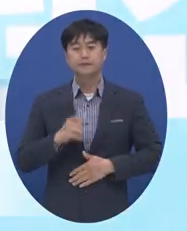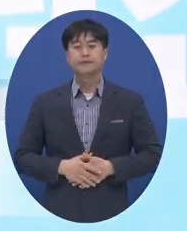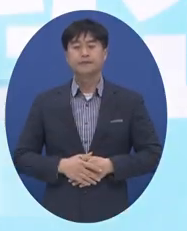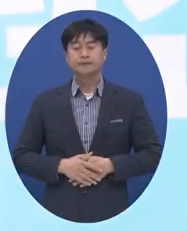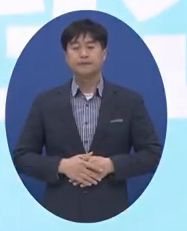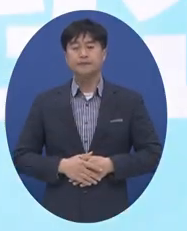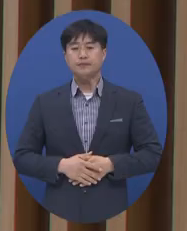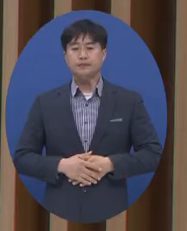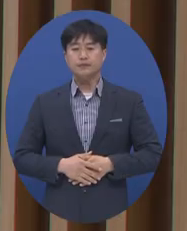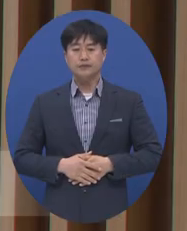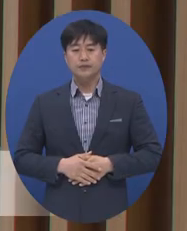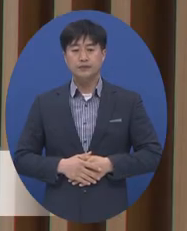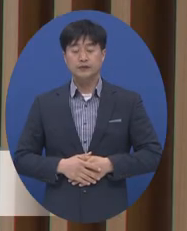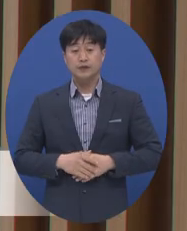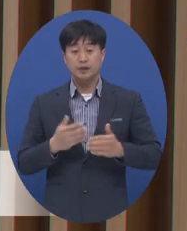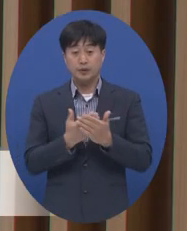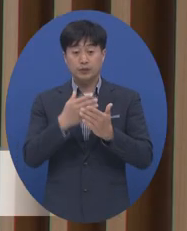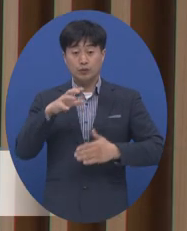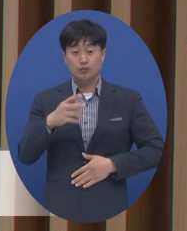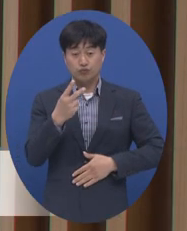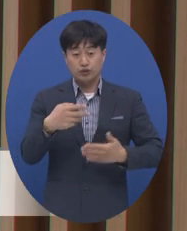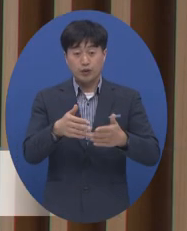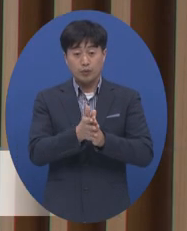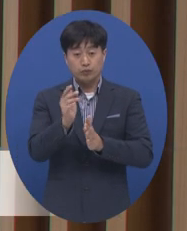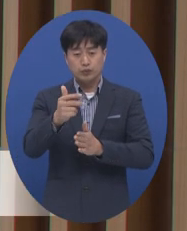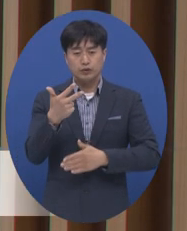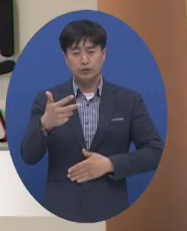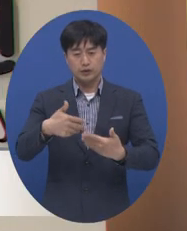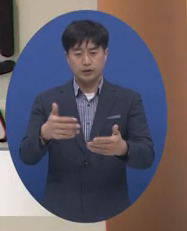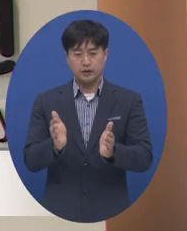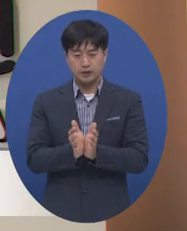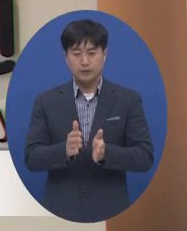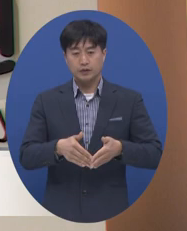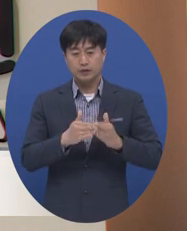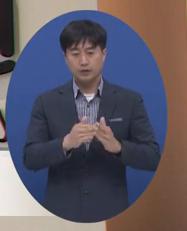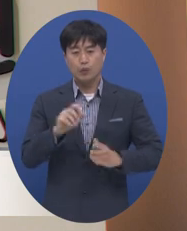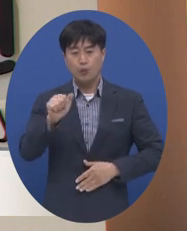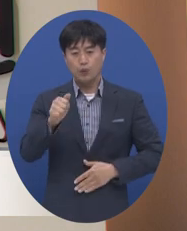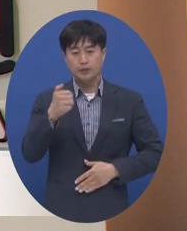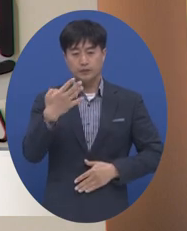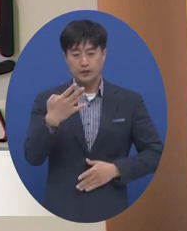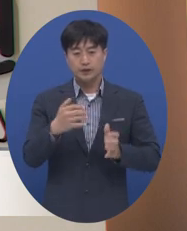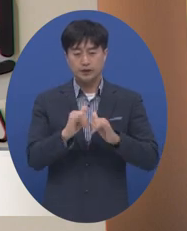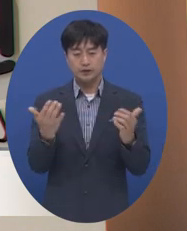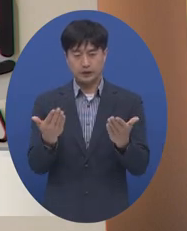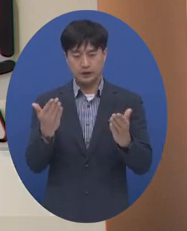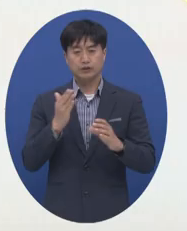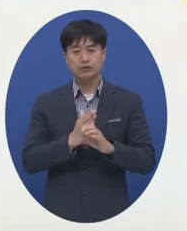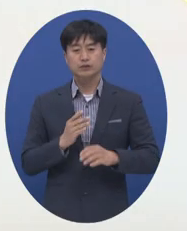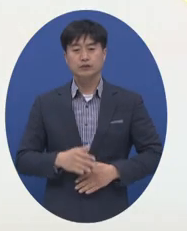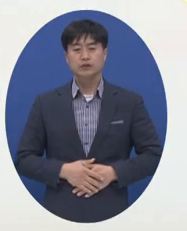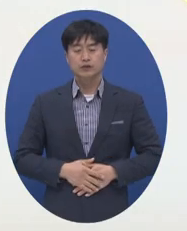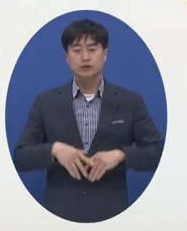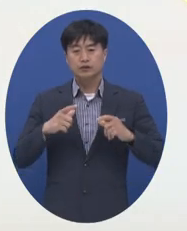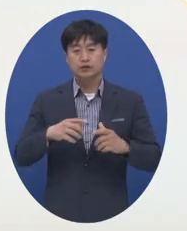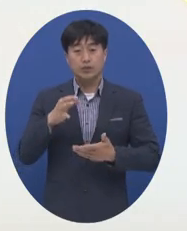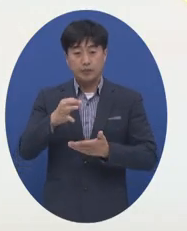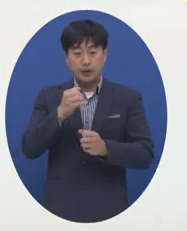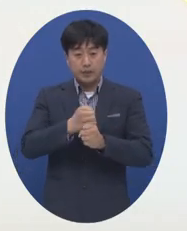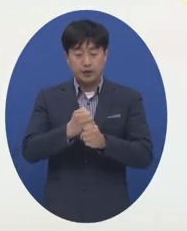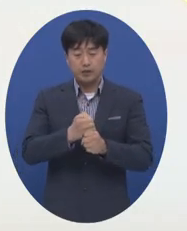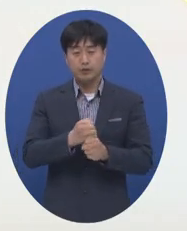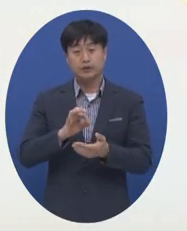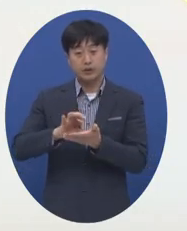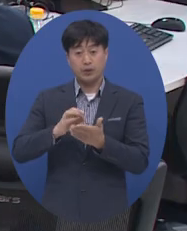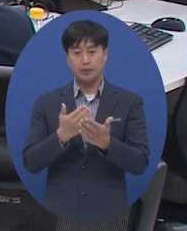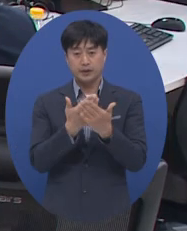열심히 노력하겠습니다. 진흥원은 크게 2개 본부, 7개 팀으로 구성돼 54명의 직원이 근무합니다. 지역 화폐